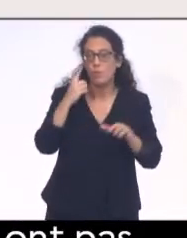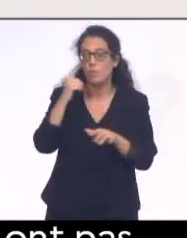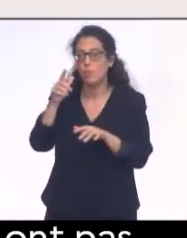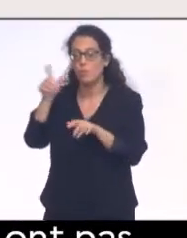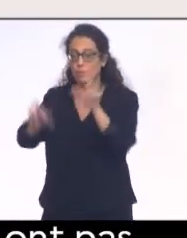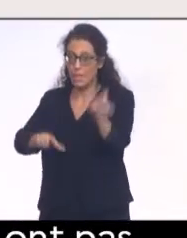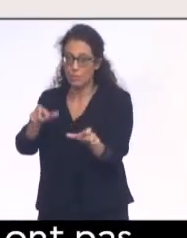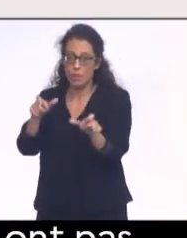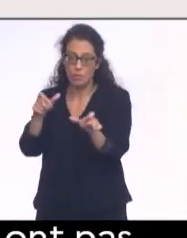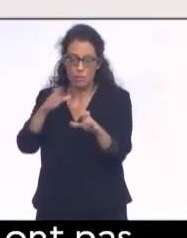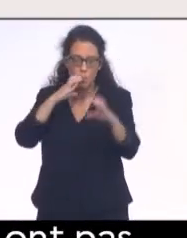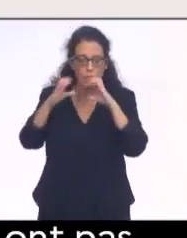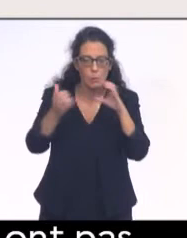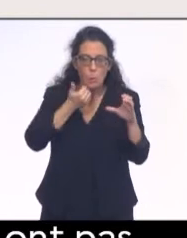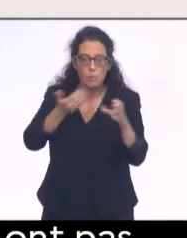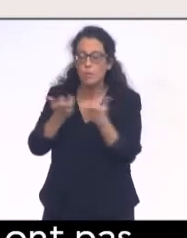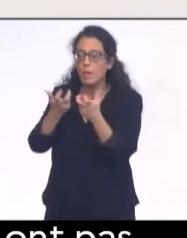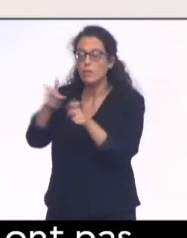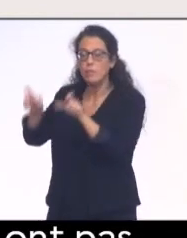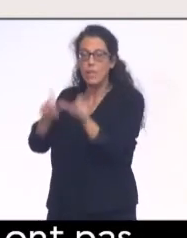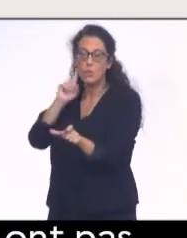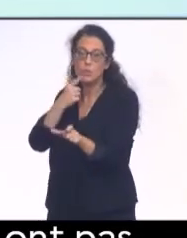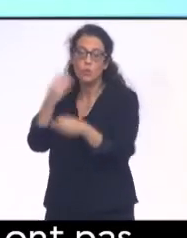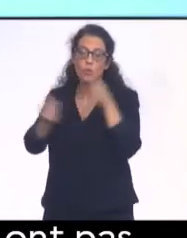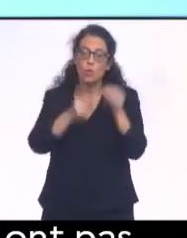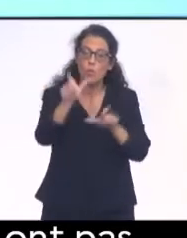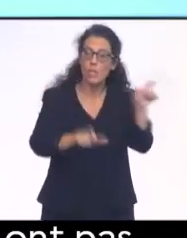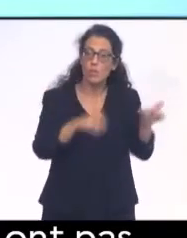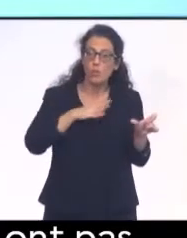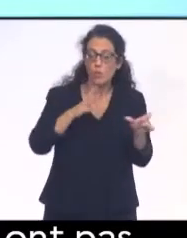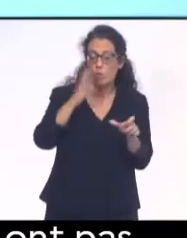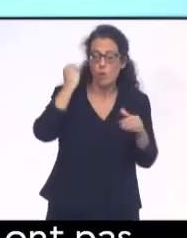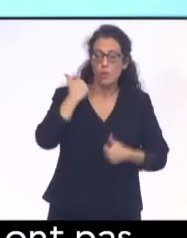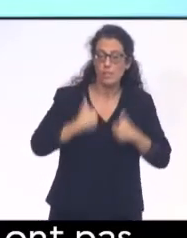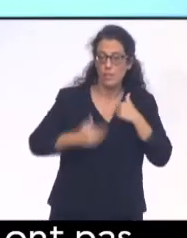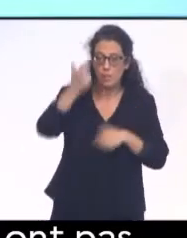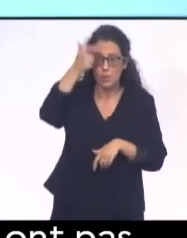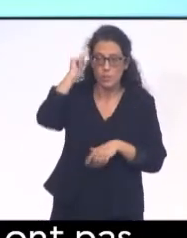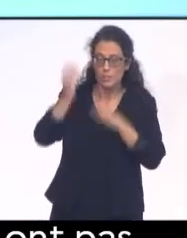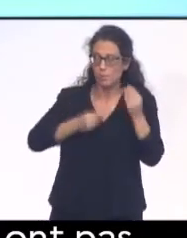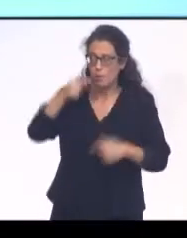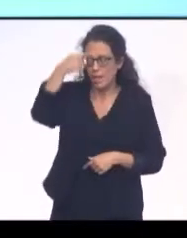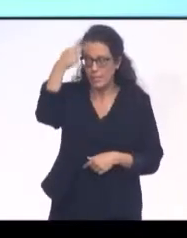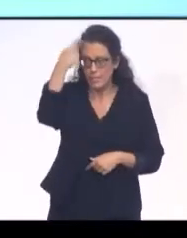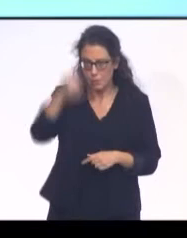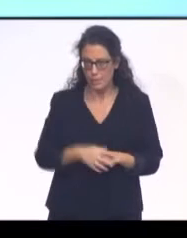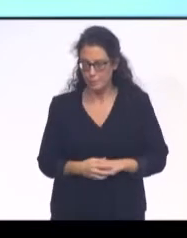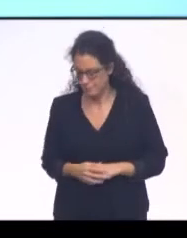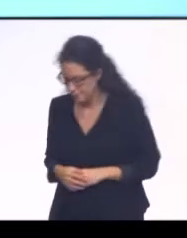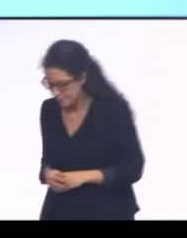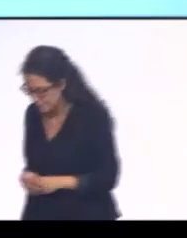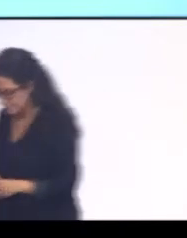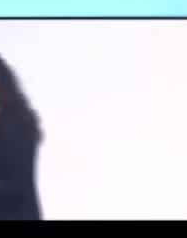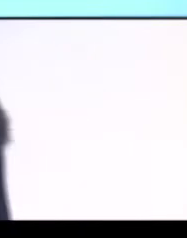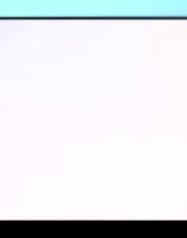personnes sourdes, certes, mais aussi certaines personnes avec un handicap cognitif ou intellectuel. À titre d'exemple, APF